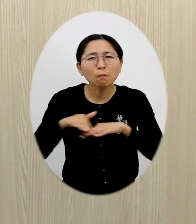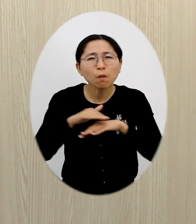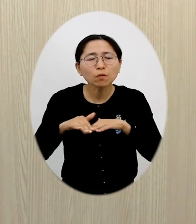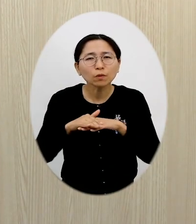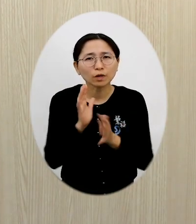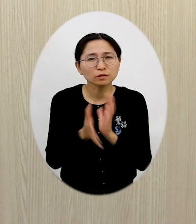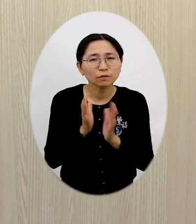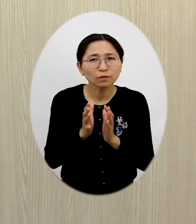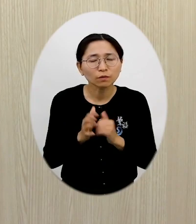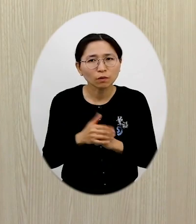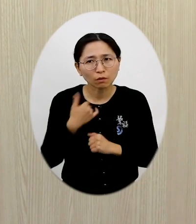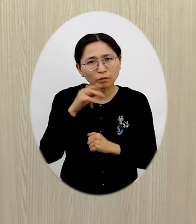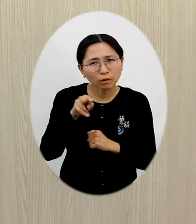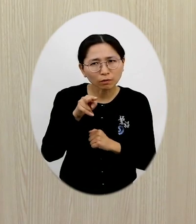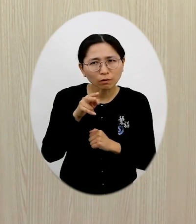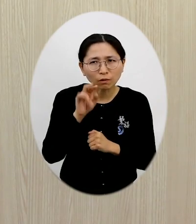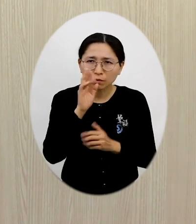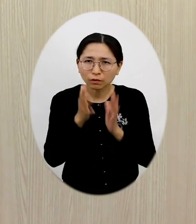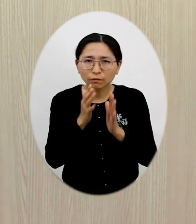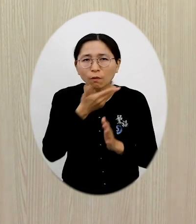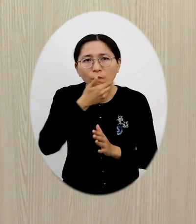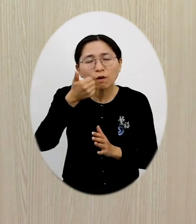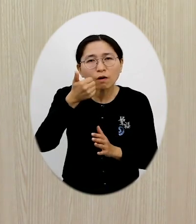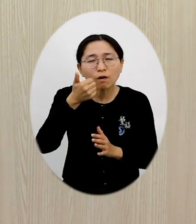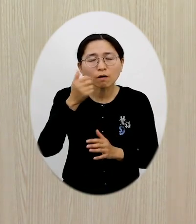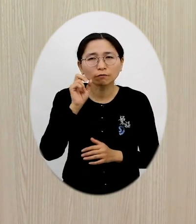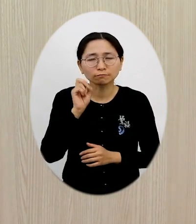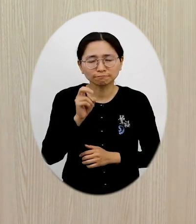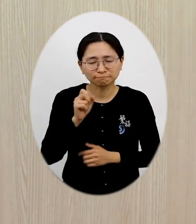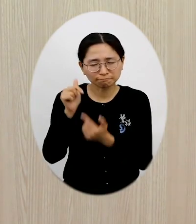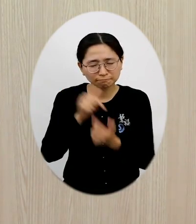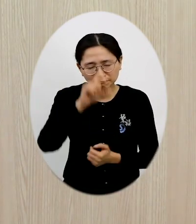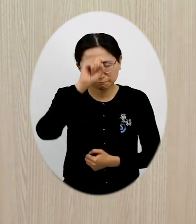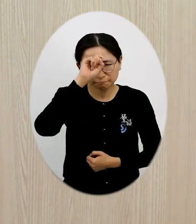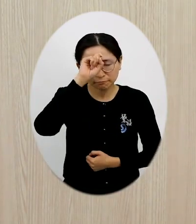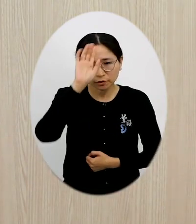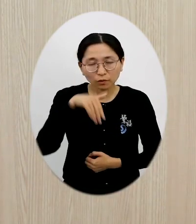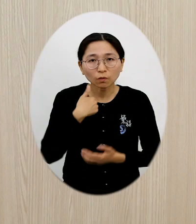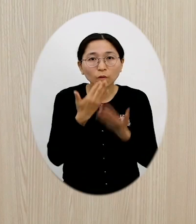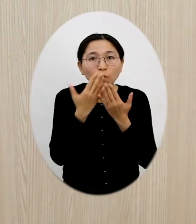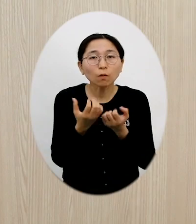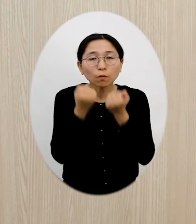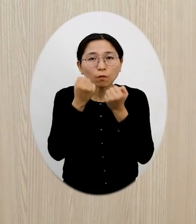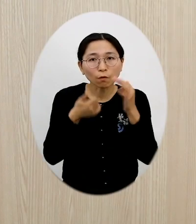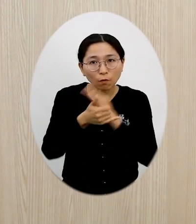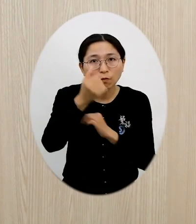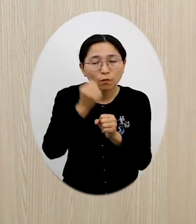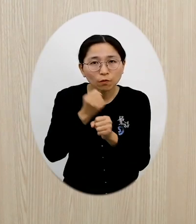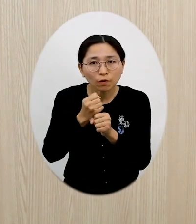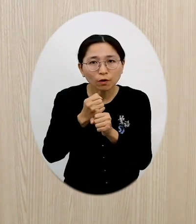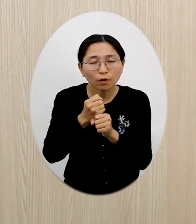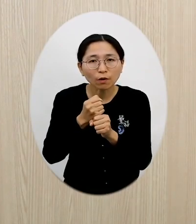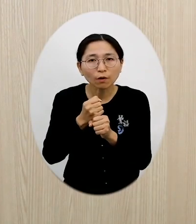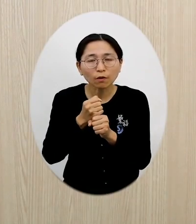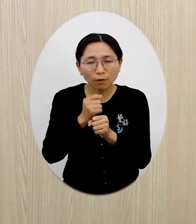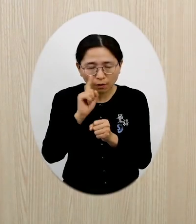触了一些很皮毛的手语，那就觉得手语很漂亮，之后呢就一直都念念不忘了，直至到后来呢真的投身